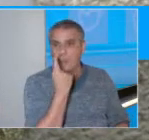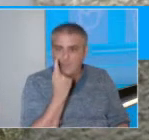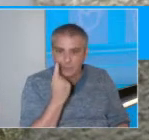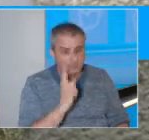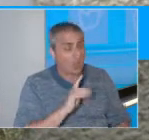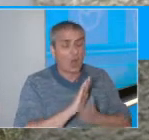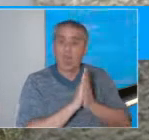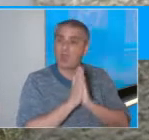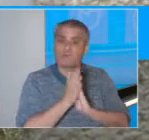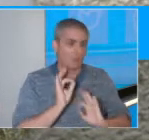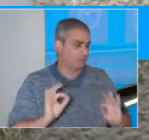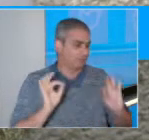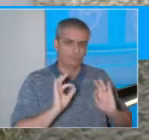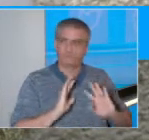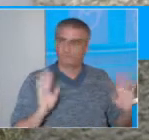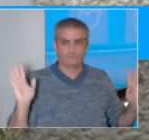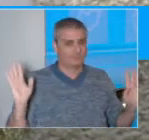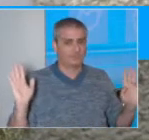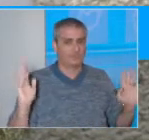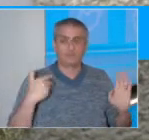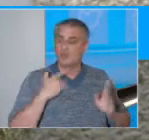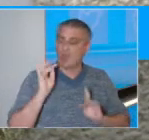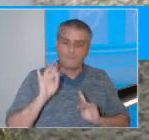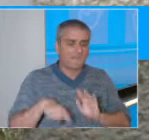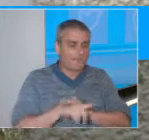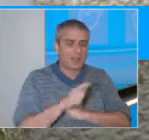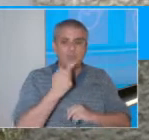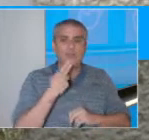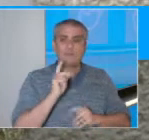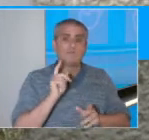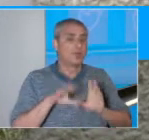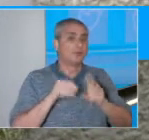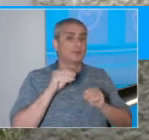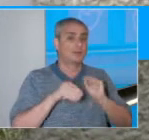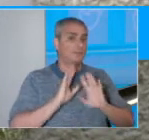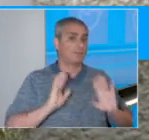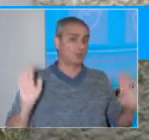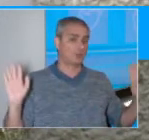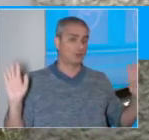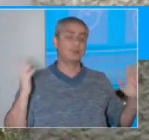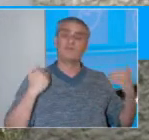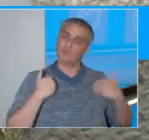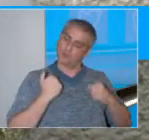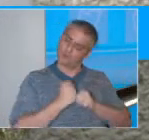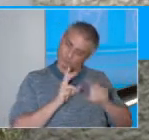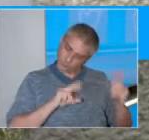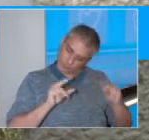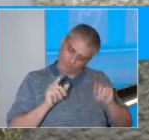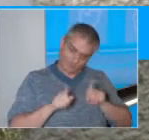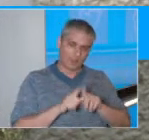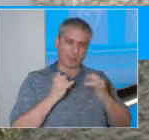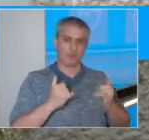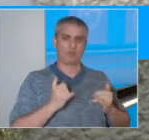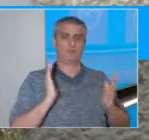לא הפכה את הוראה לרגע אחד, לא בגדה בהפתחות של הציבור לרגע אחד, ואנחנו עושים את אותו דבר, אין לנו פנייה